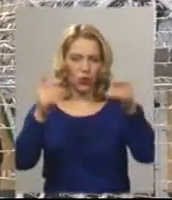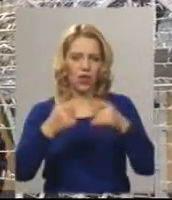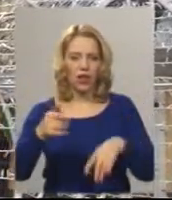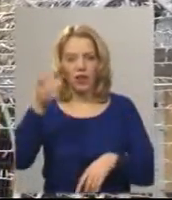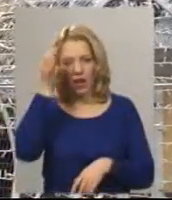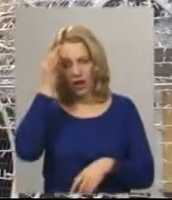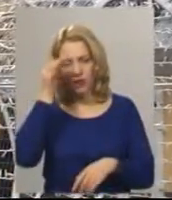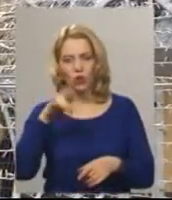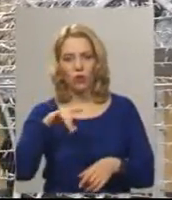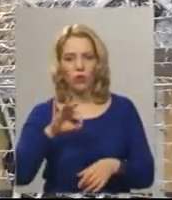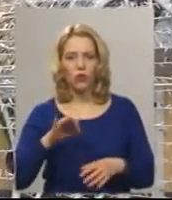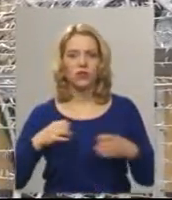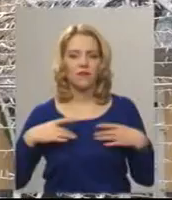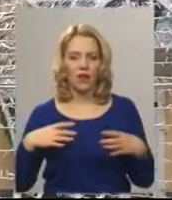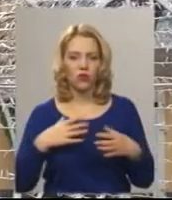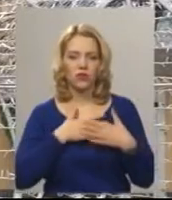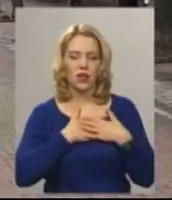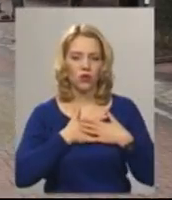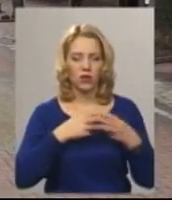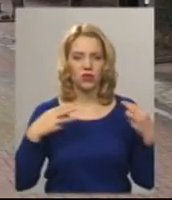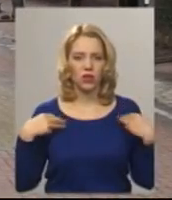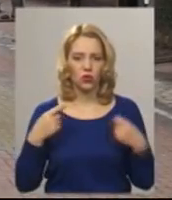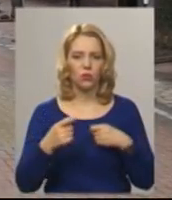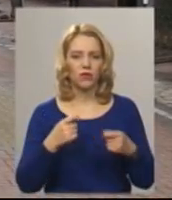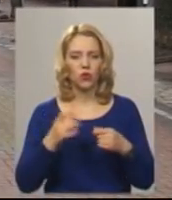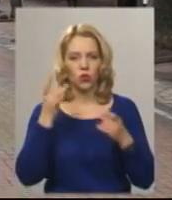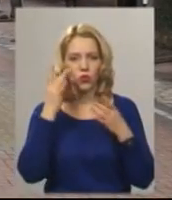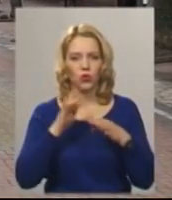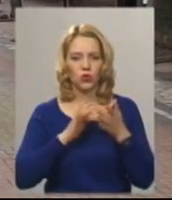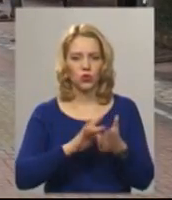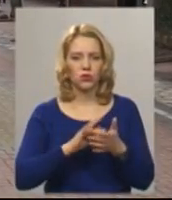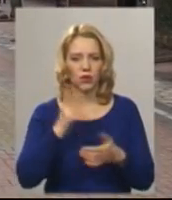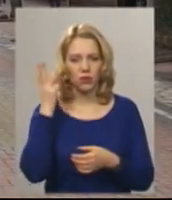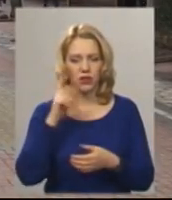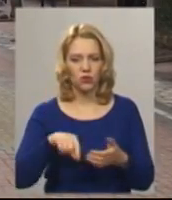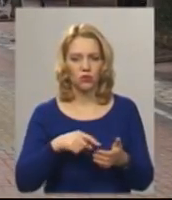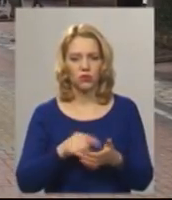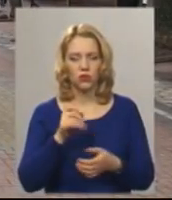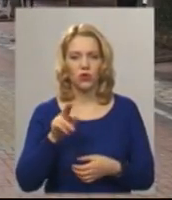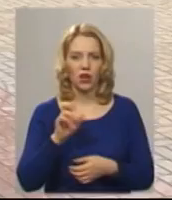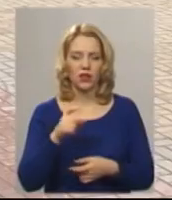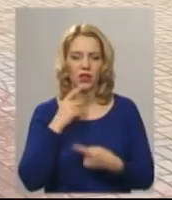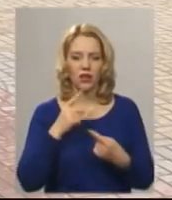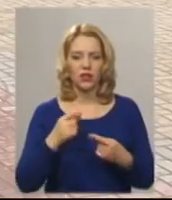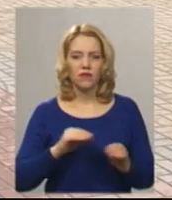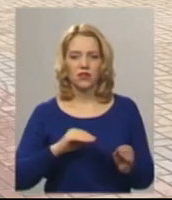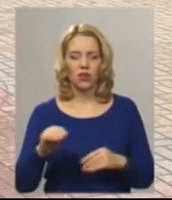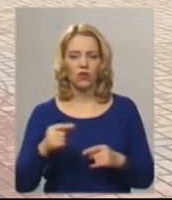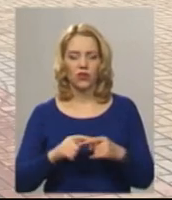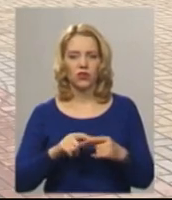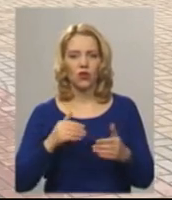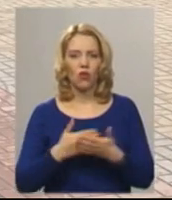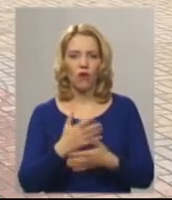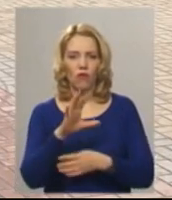закоханих у середмісті Хмельницького. Начальник управління культури і туризму Хмельницької міської ради Артем Ромасюков каже, встановили нову фотозону,